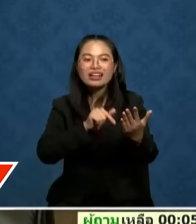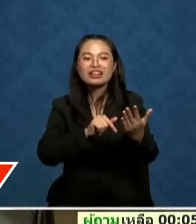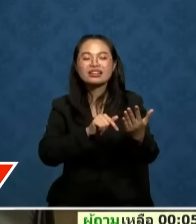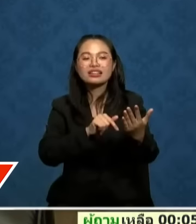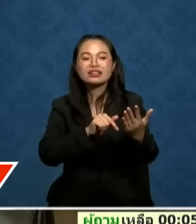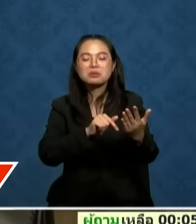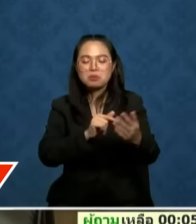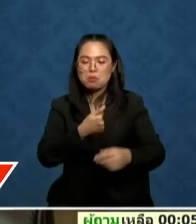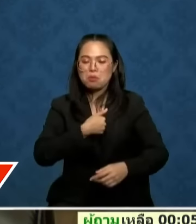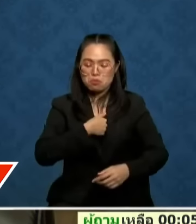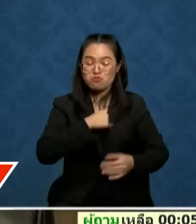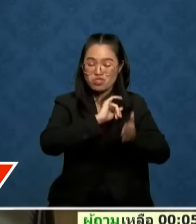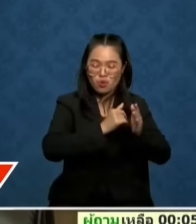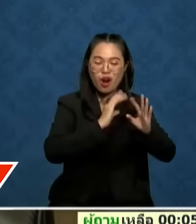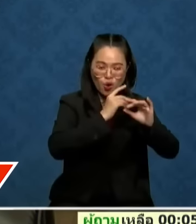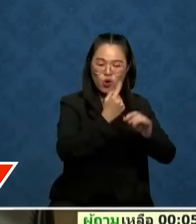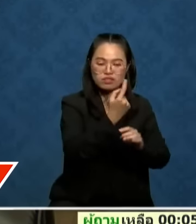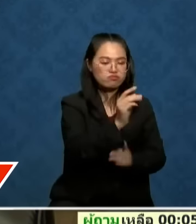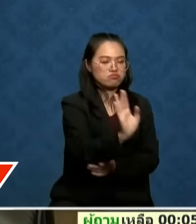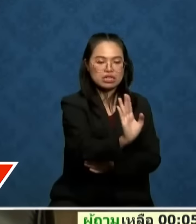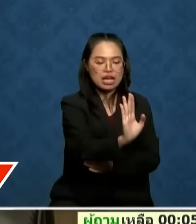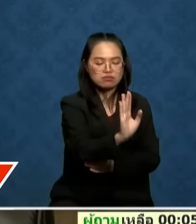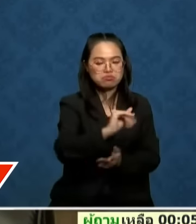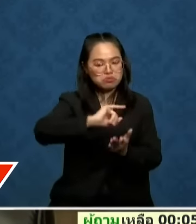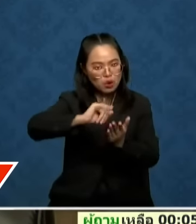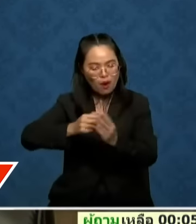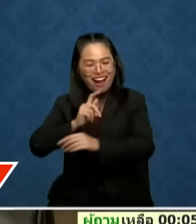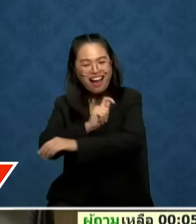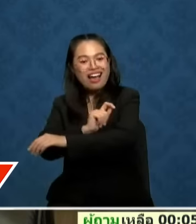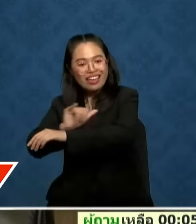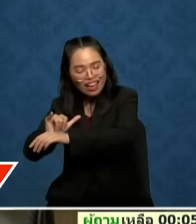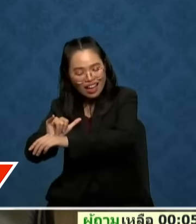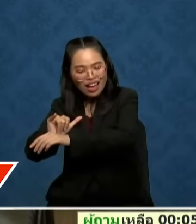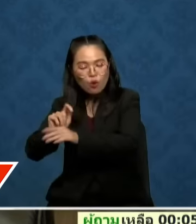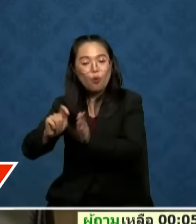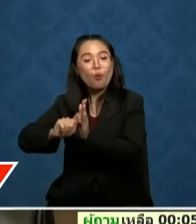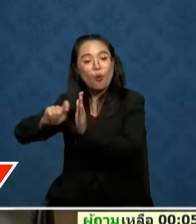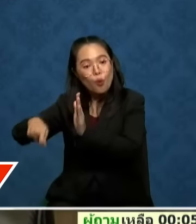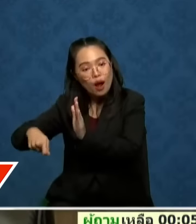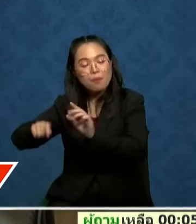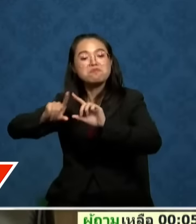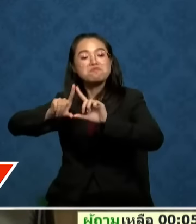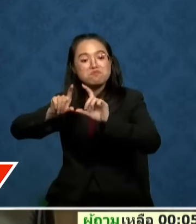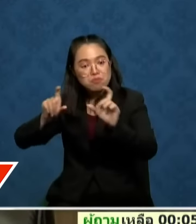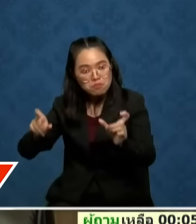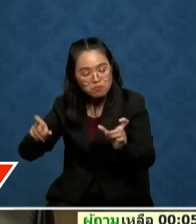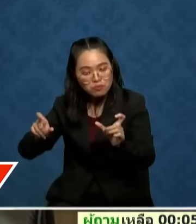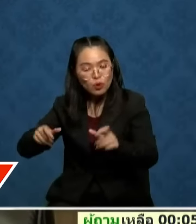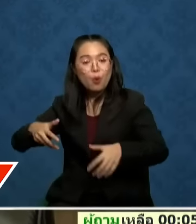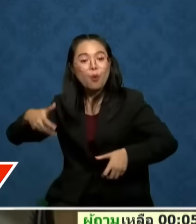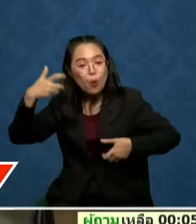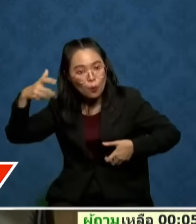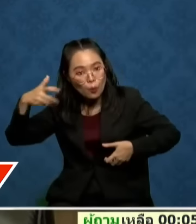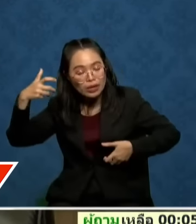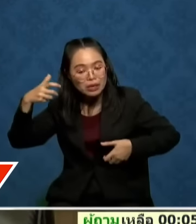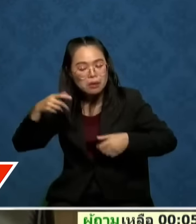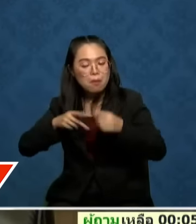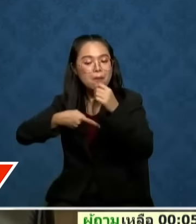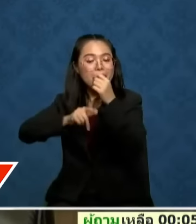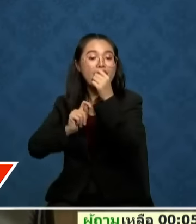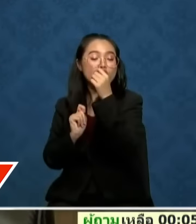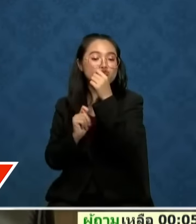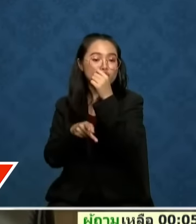ได้มีปัญหาแค่ของผมท่านรัฐมนตรีทราบดีว่าไปถึงอยุธยานครราชสีมาเพชรบูรณ์ปทุมธานีลพบุรีเรื่องนี้นโ